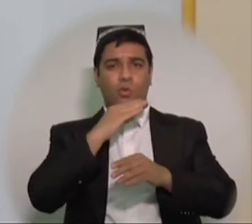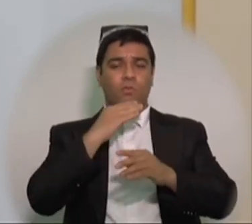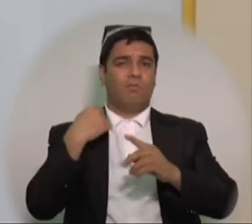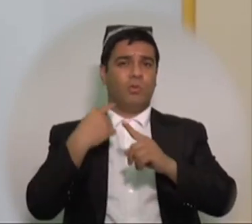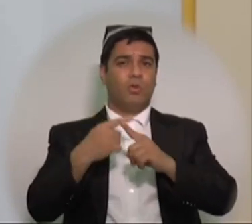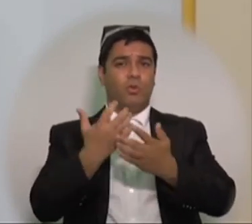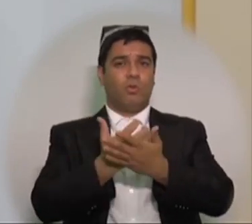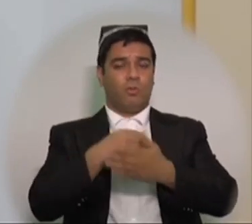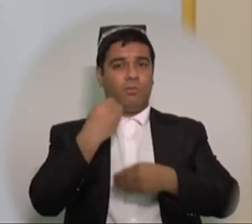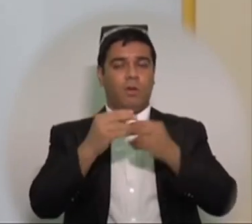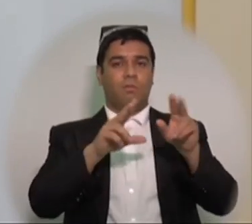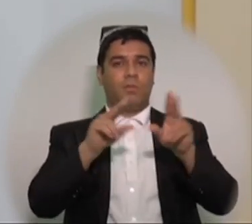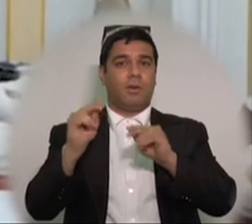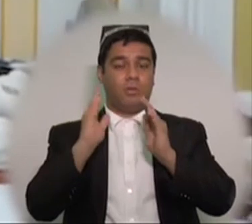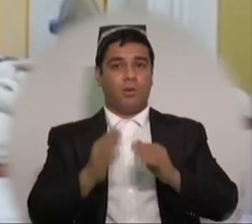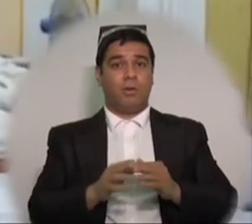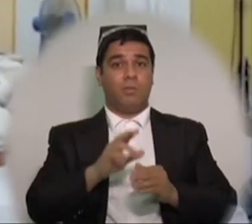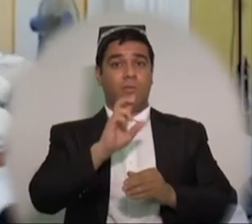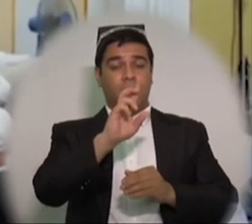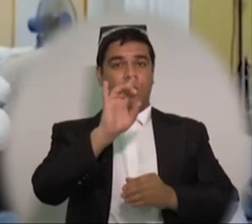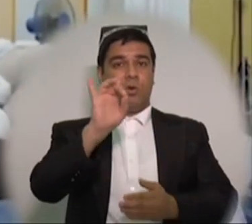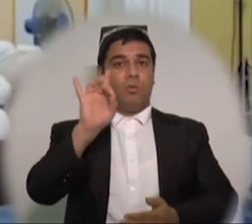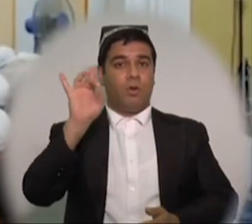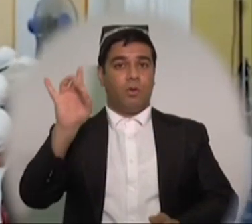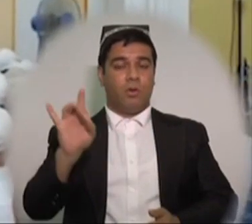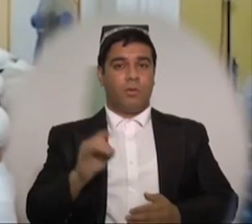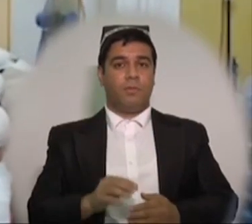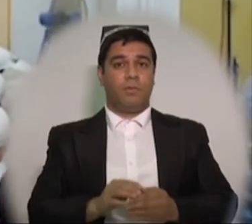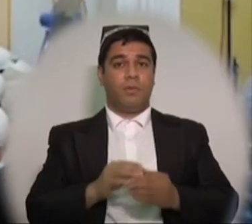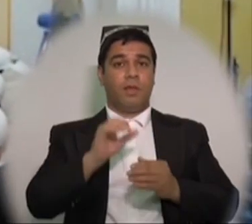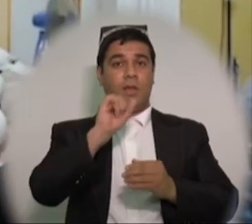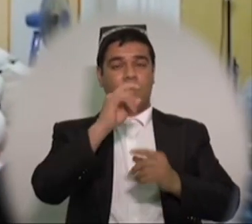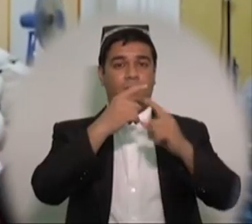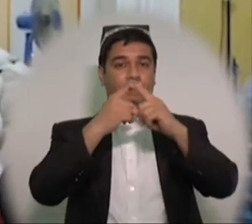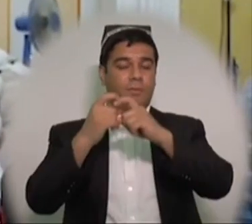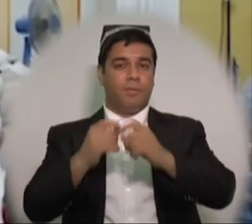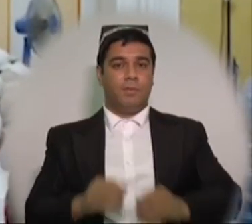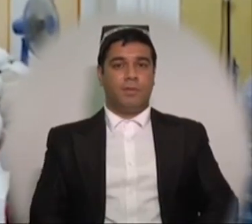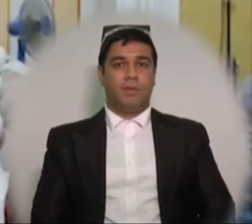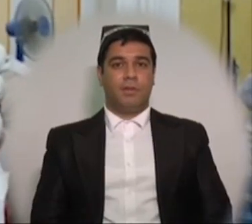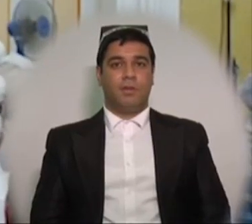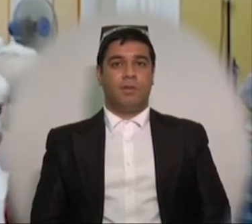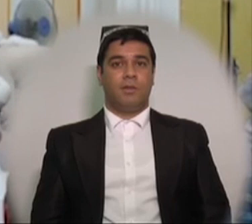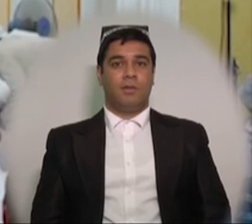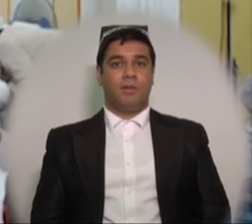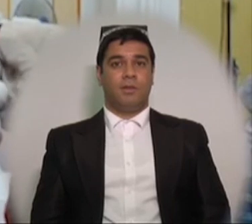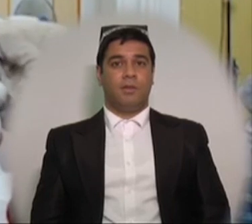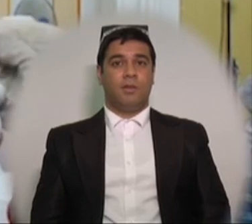baxt va saodatga erishamiz. Bismillahirrahmanirrahim. Alhamdulillah va salatu va salam ala